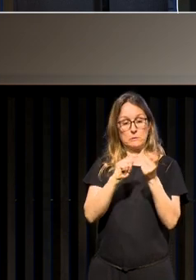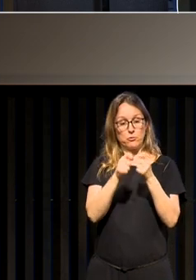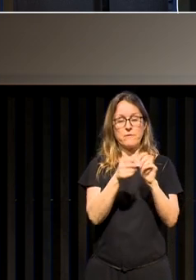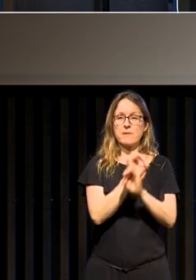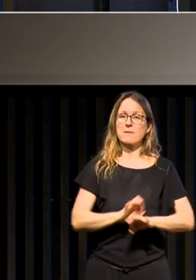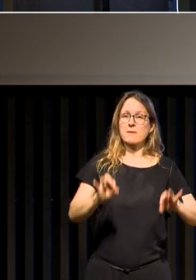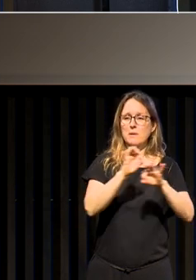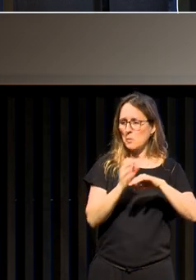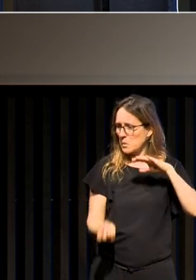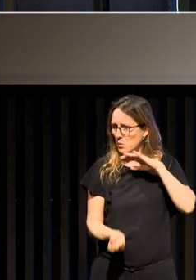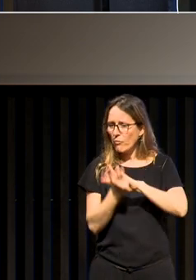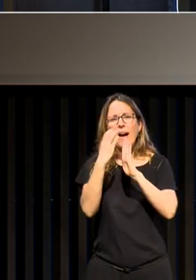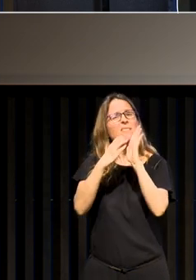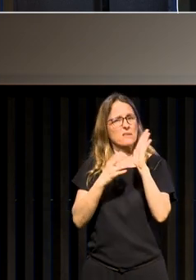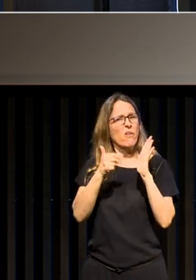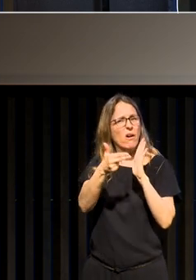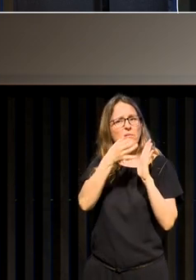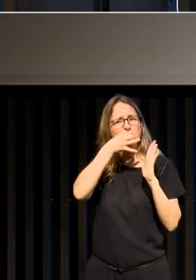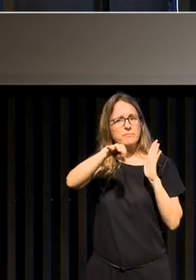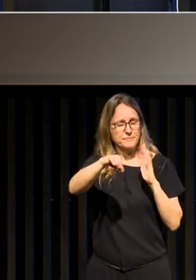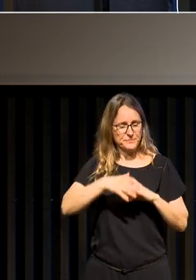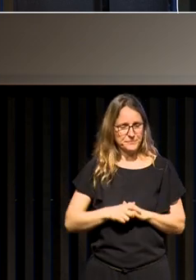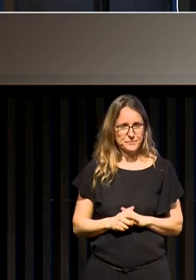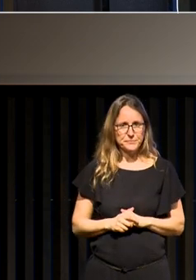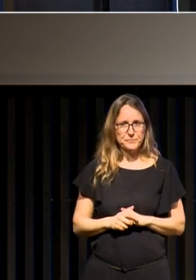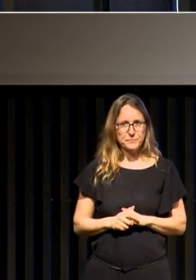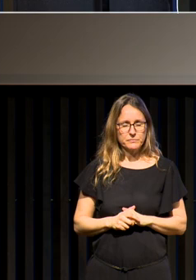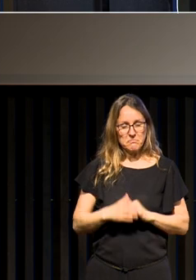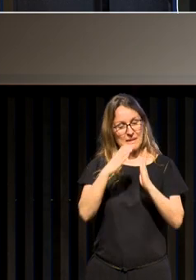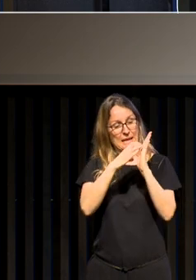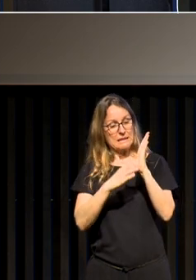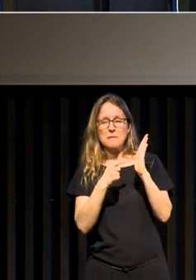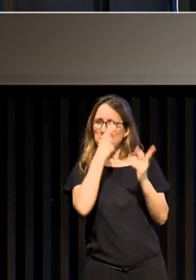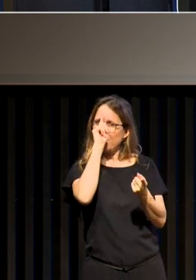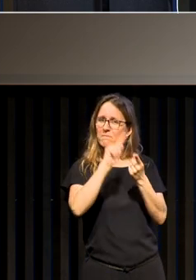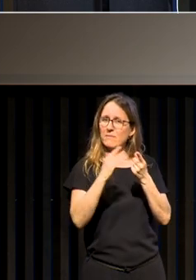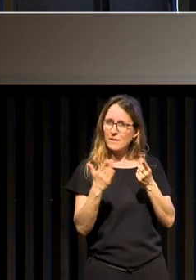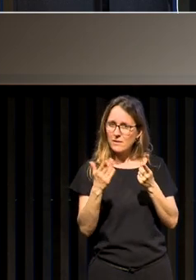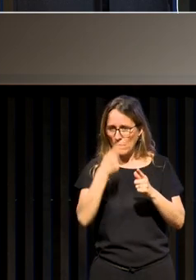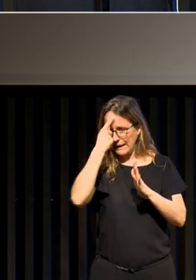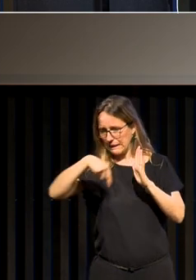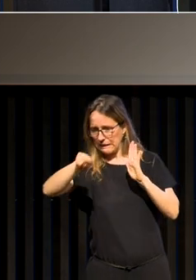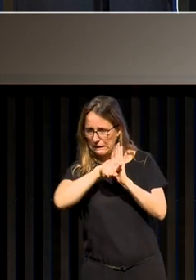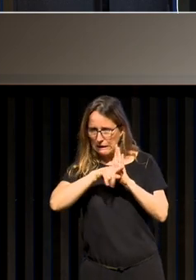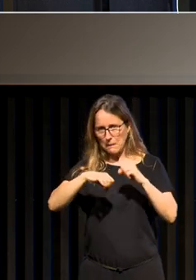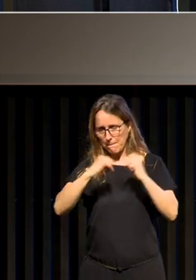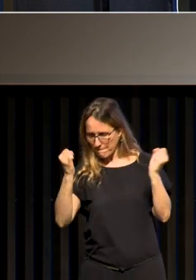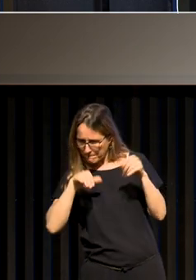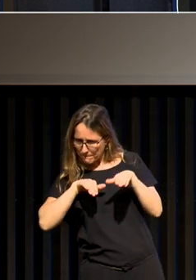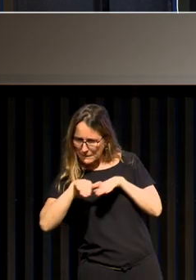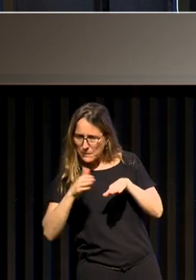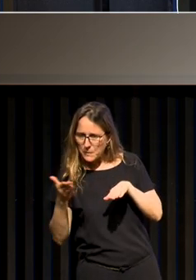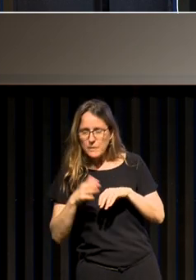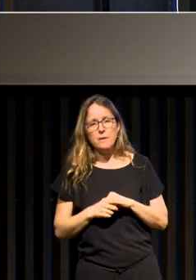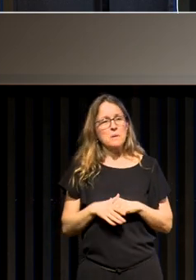sauf par un article que je vais vous citer, qui définit les principes de l'éthique en France. Donc, je vous incite à